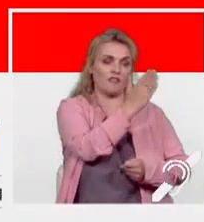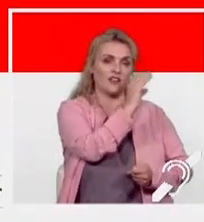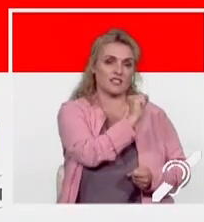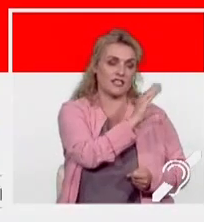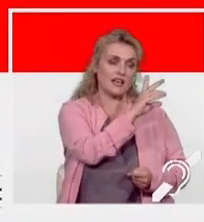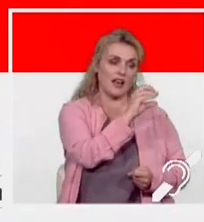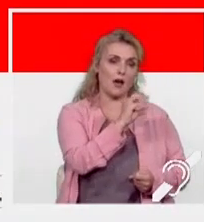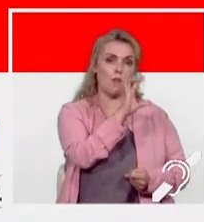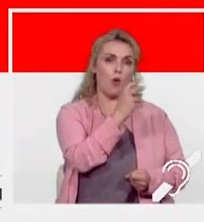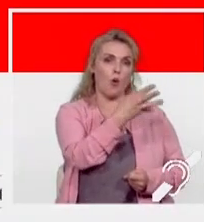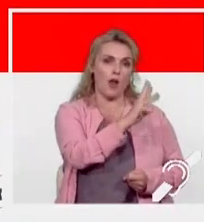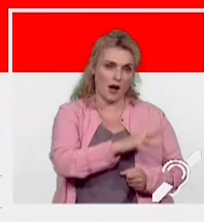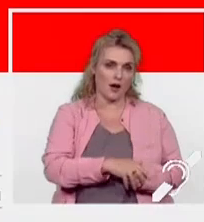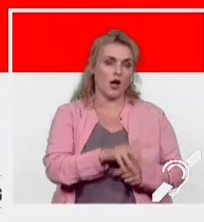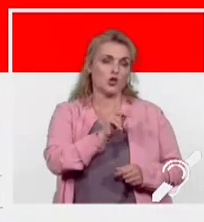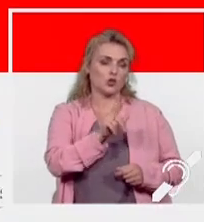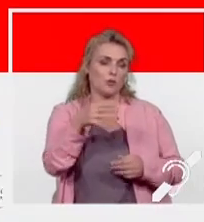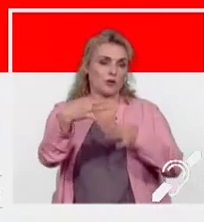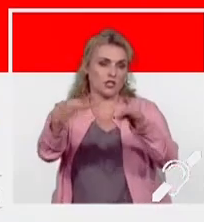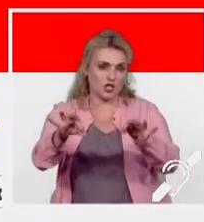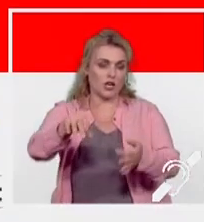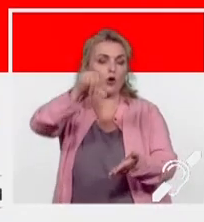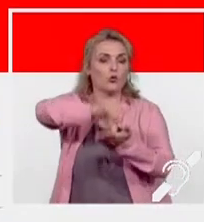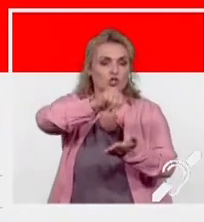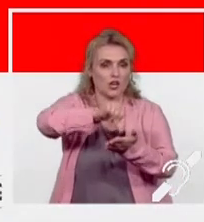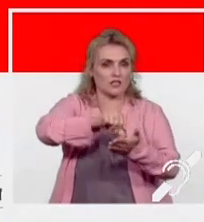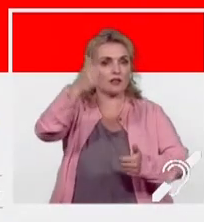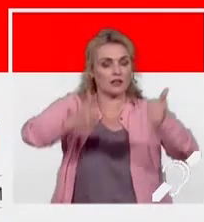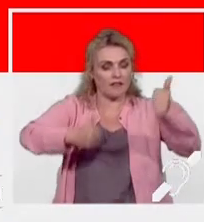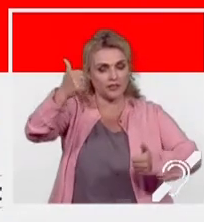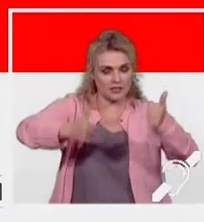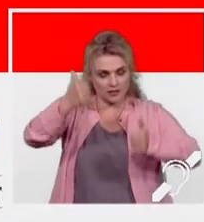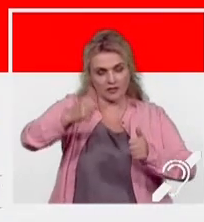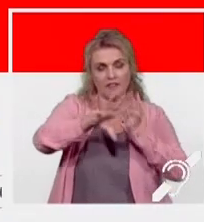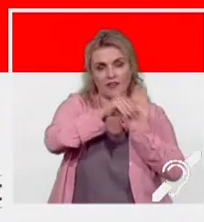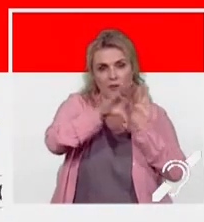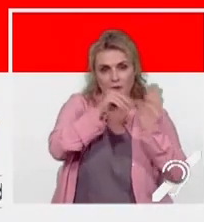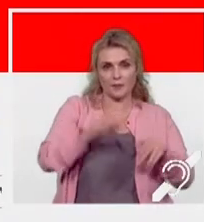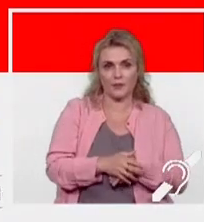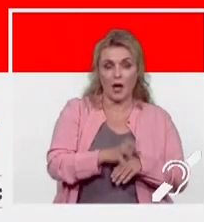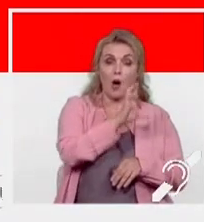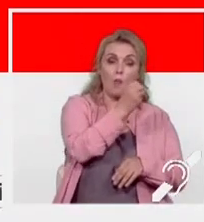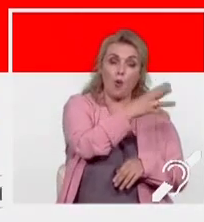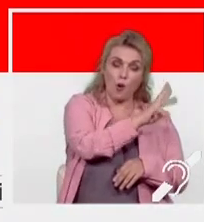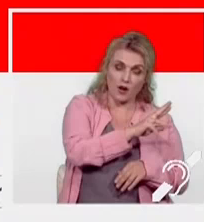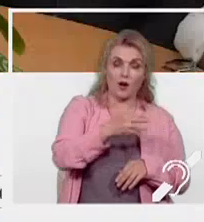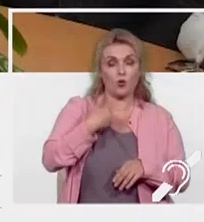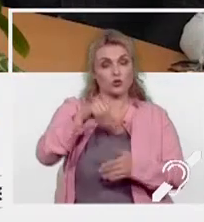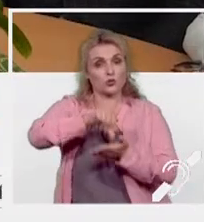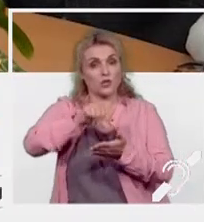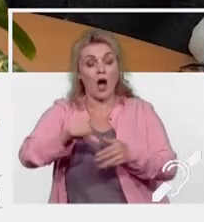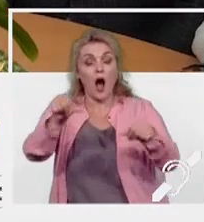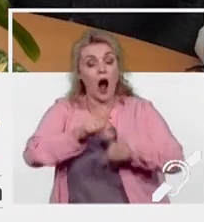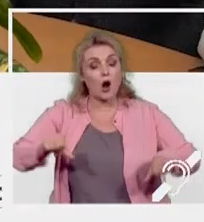cursa prezidențială. Asta la scurt timp după ce Bolea a anunțat că va candida din partea blocului electoral Victorie, dar Comisia Electorală